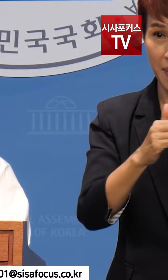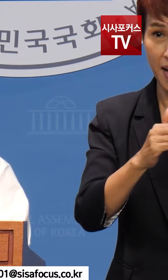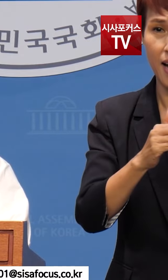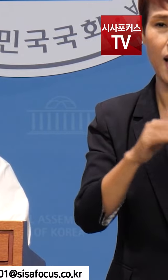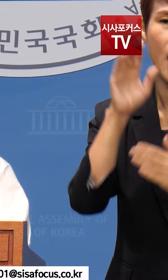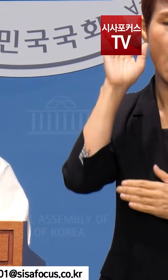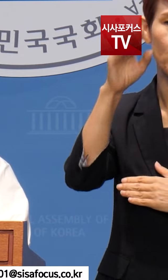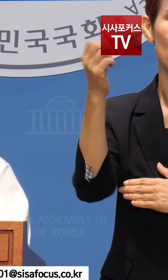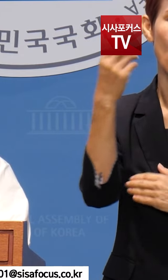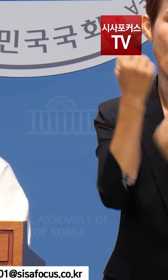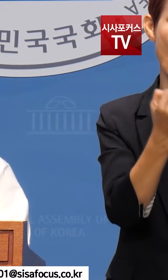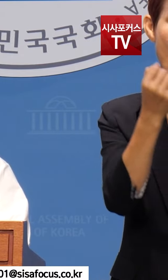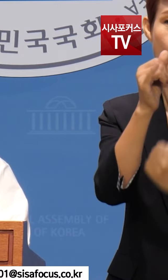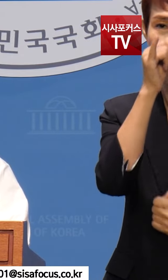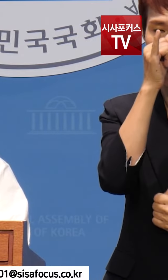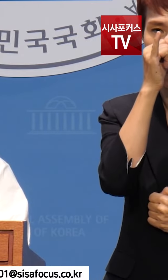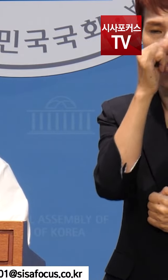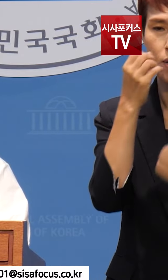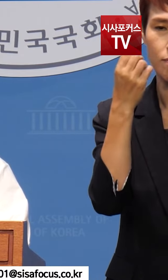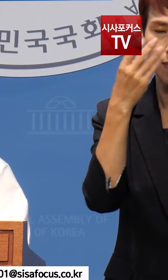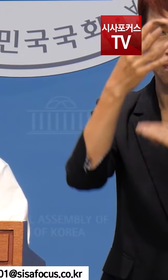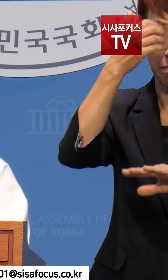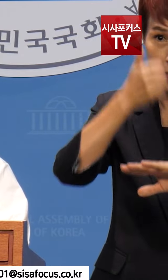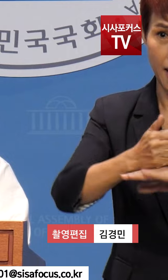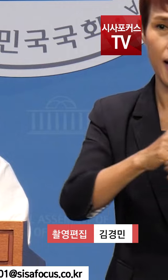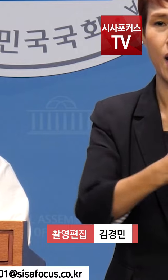세미나를 통해 최종적으로 도출될 것입니다.